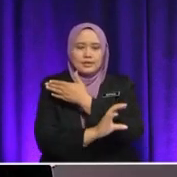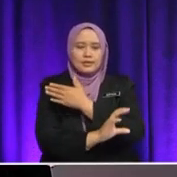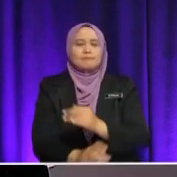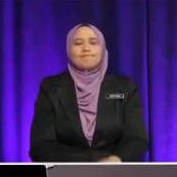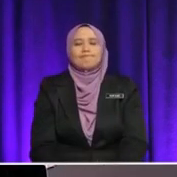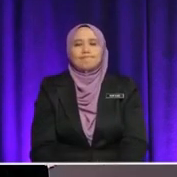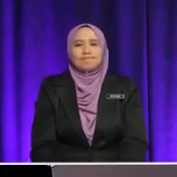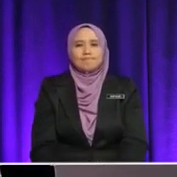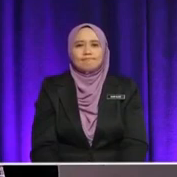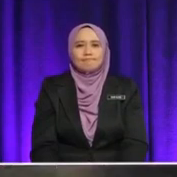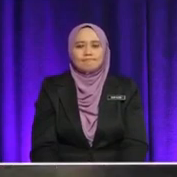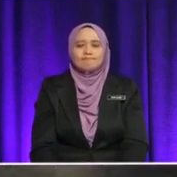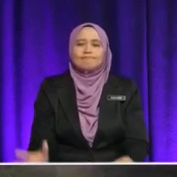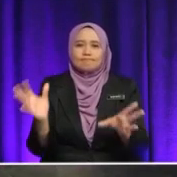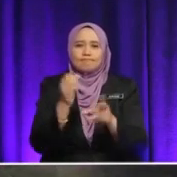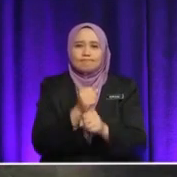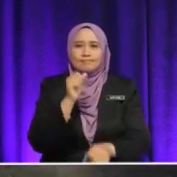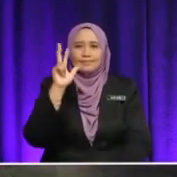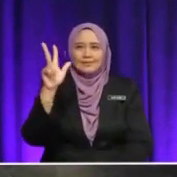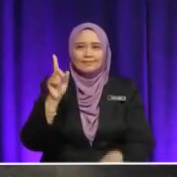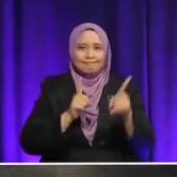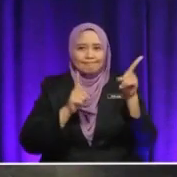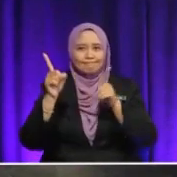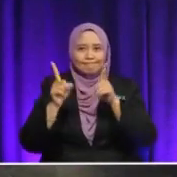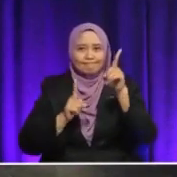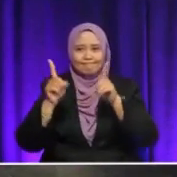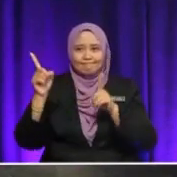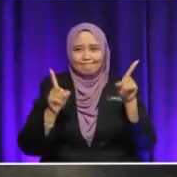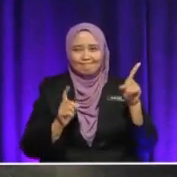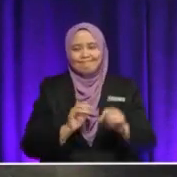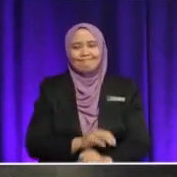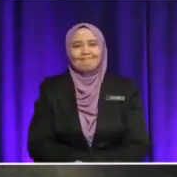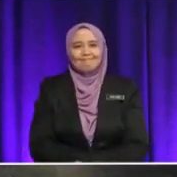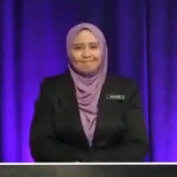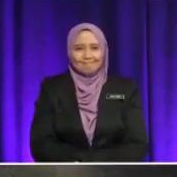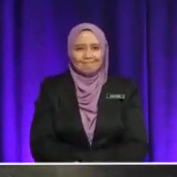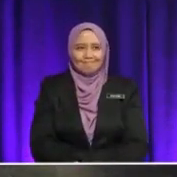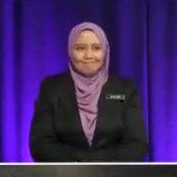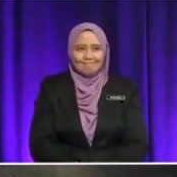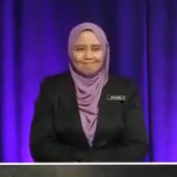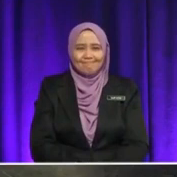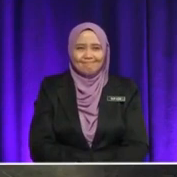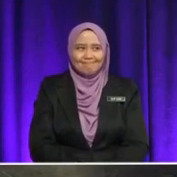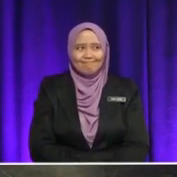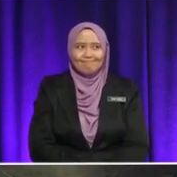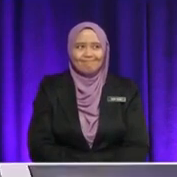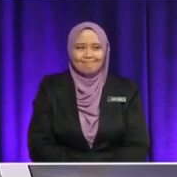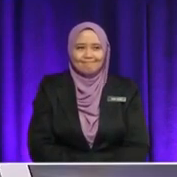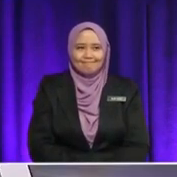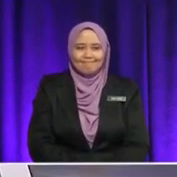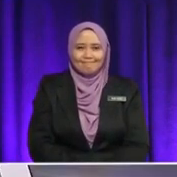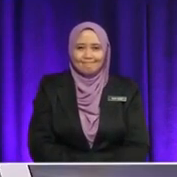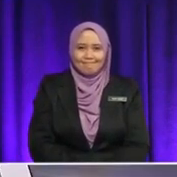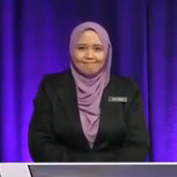uh kalungnya Yuli Yuli jadi pemimpin saya sekop Iya Oke